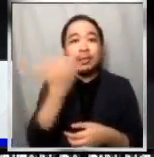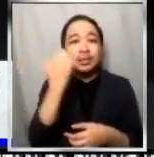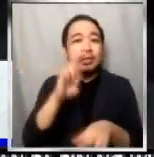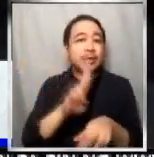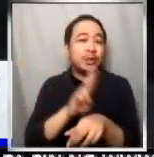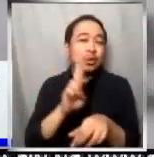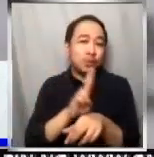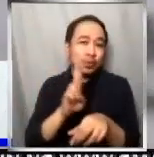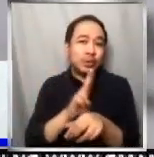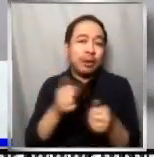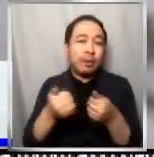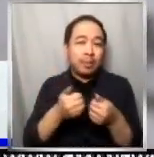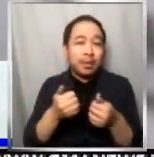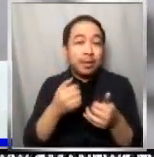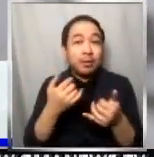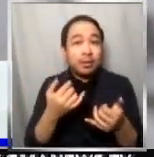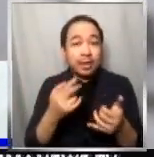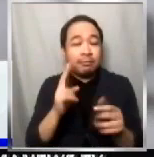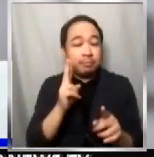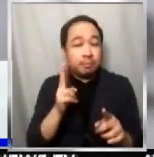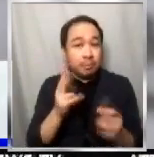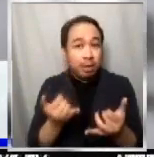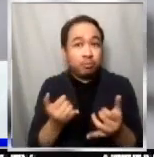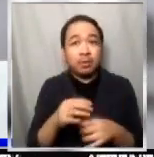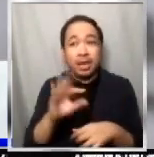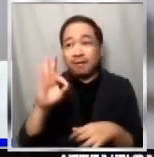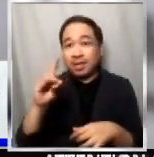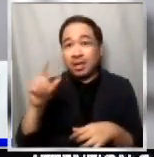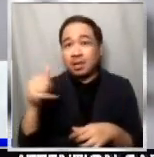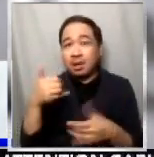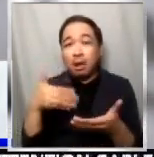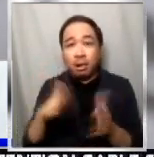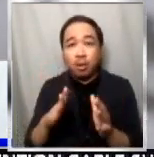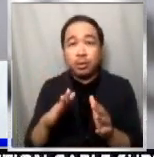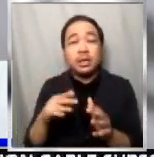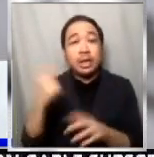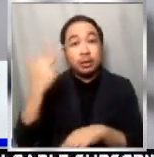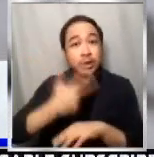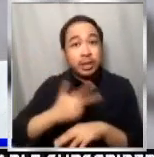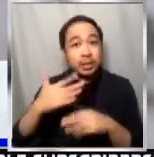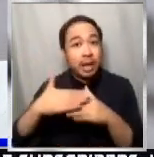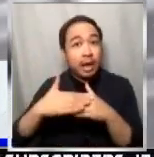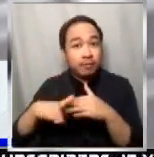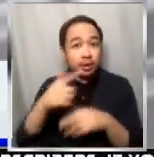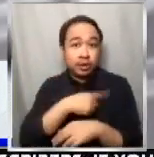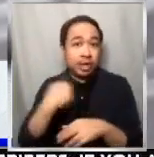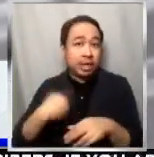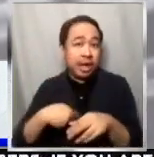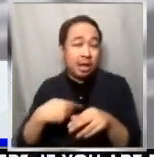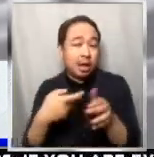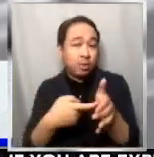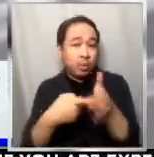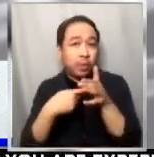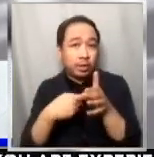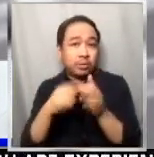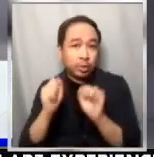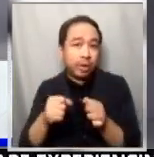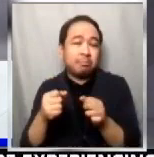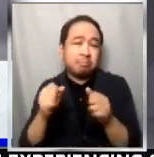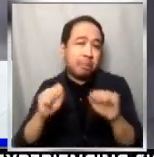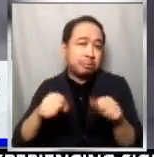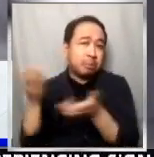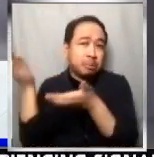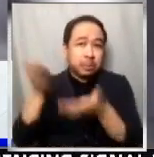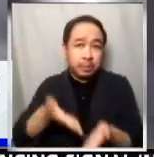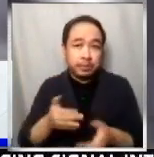Administration. 3 araw matapos ito ang hiningi ng China para makadeliver, kaya posible ngayong linggo dumating ang mga bakuna. If the shipment